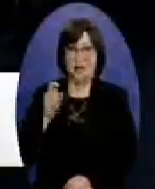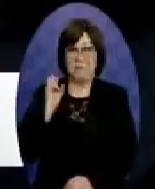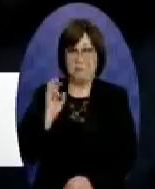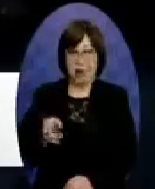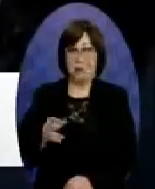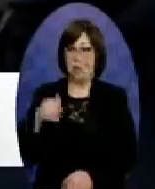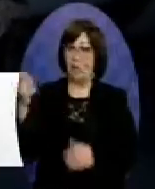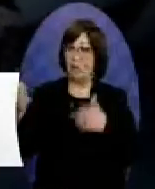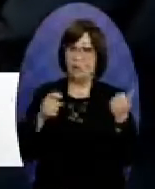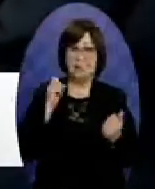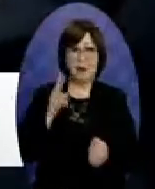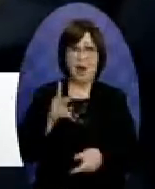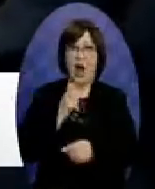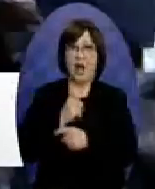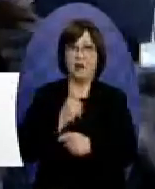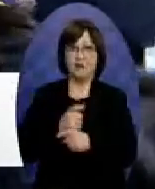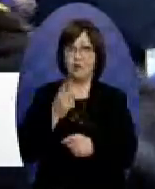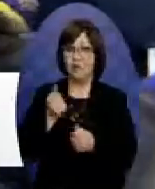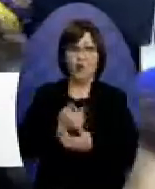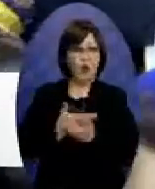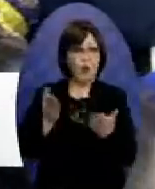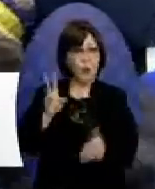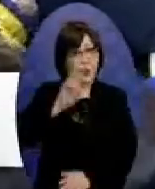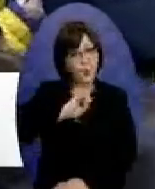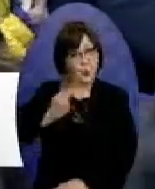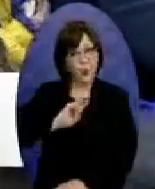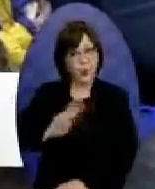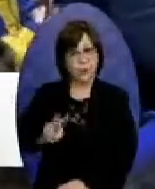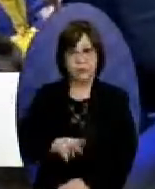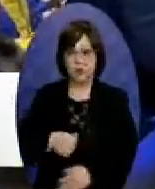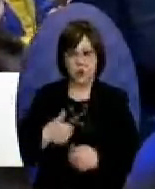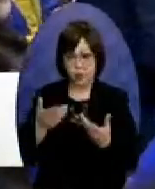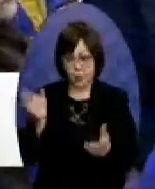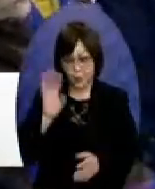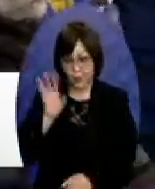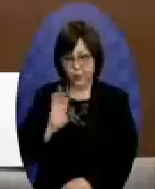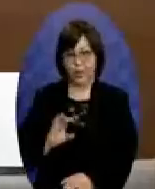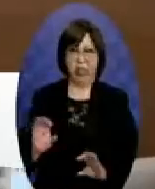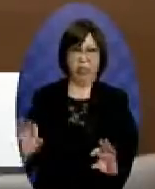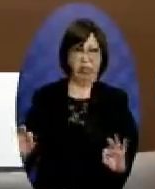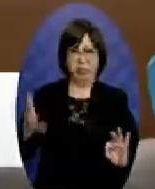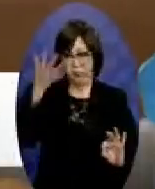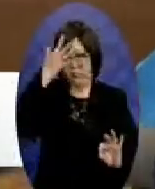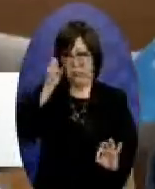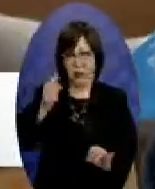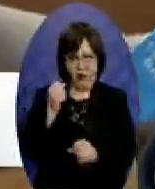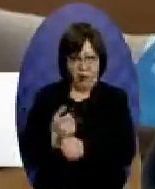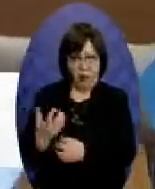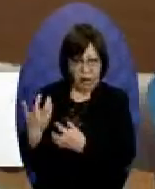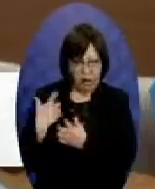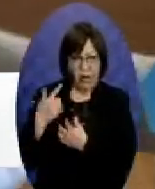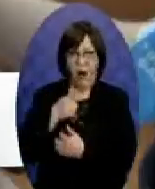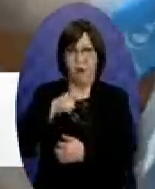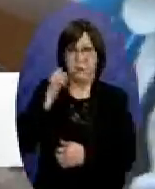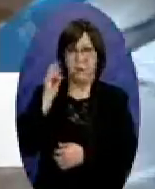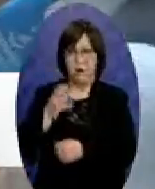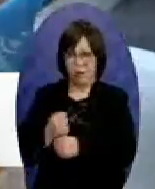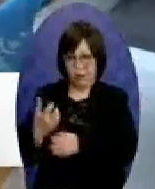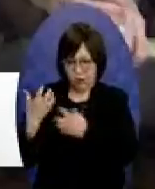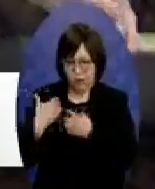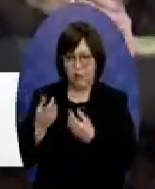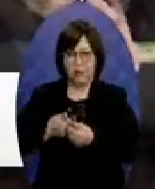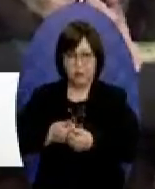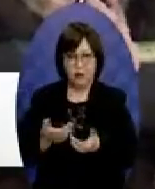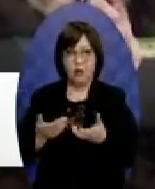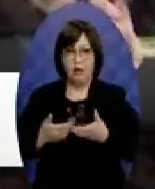тул нийгмийн халамжийн санхүүжилтийг иргэдэд хүргэх үйлчилгээ удаашралтай байна. Маргаашнаас Төрийн банк болон Хаан банкны салбаруудад халамжийн